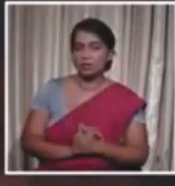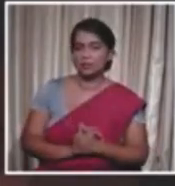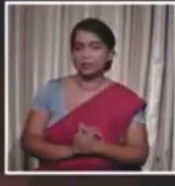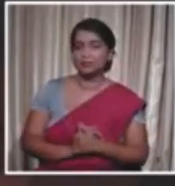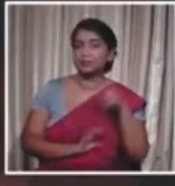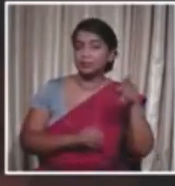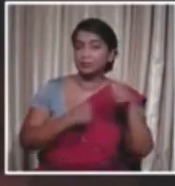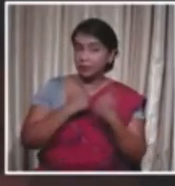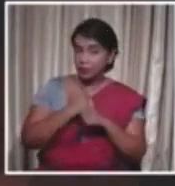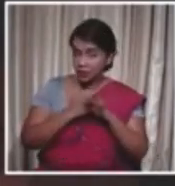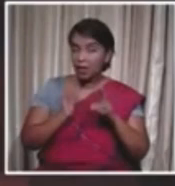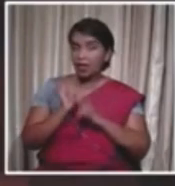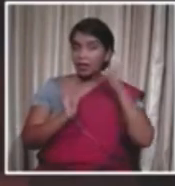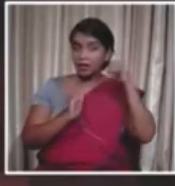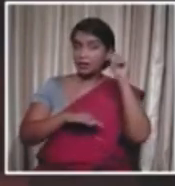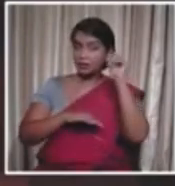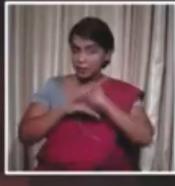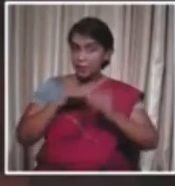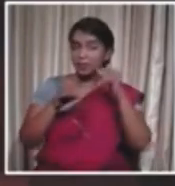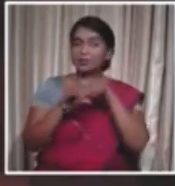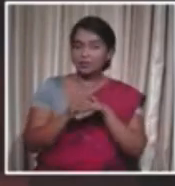ඒ නිර්මාණය කරන ජාතික සැලැස්ම තුළ